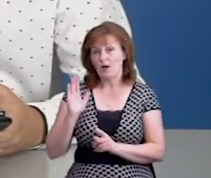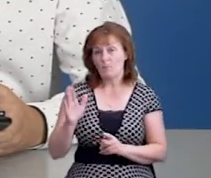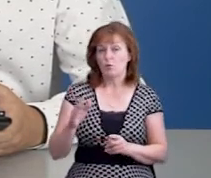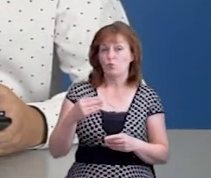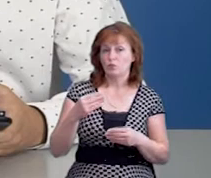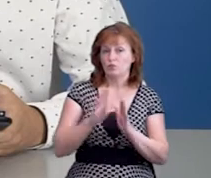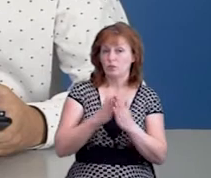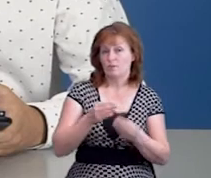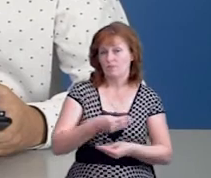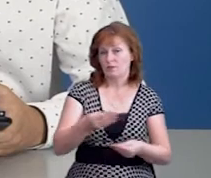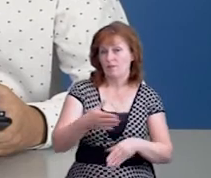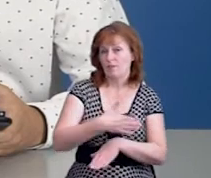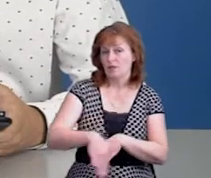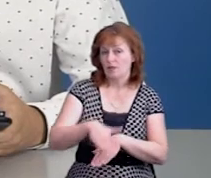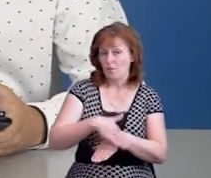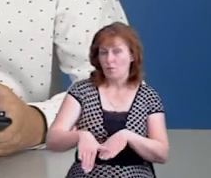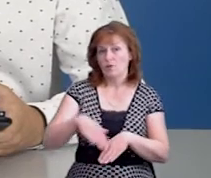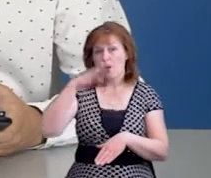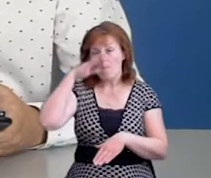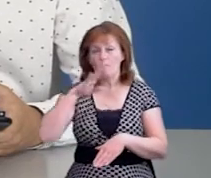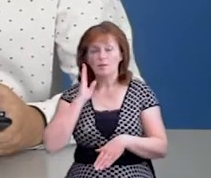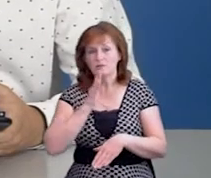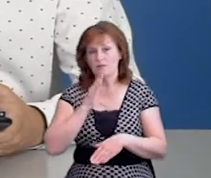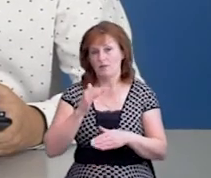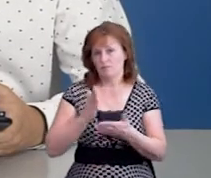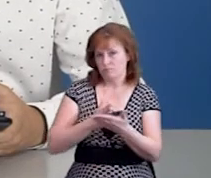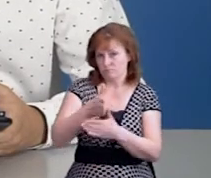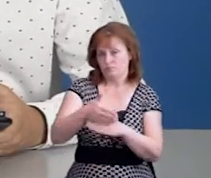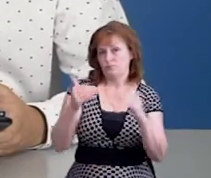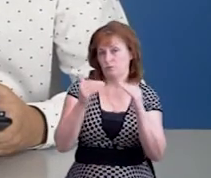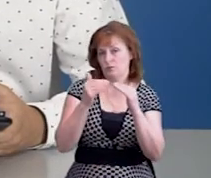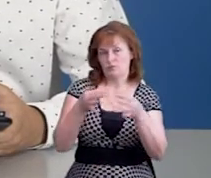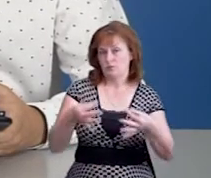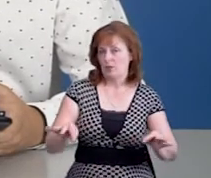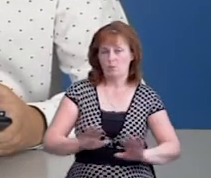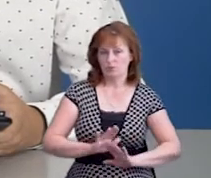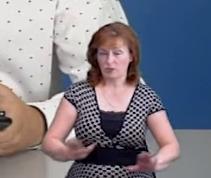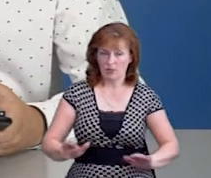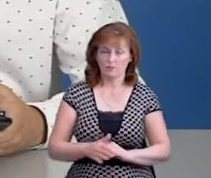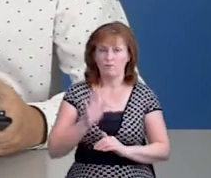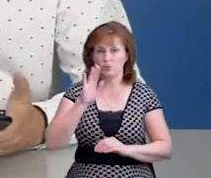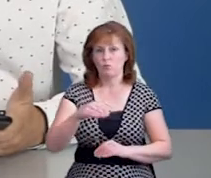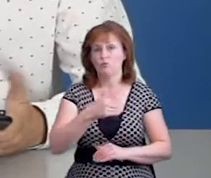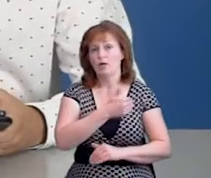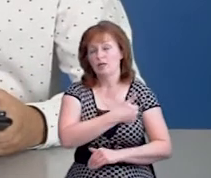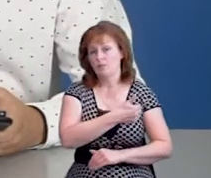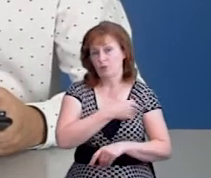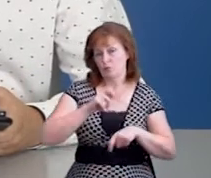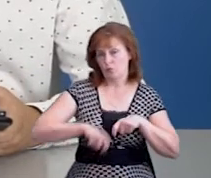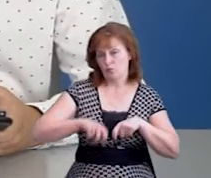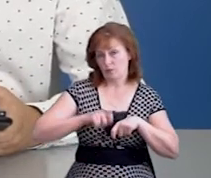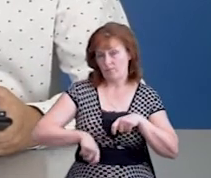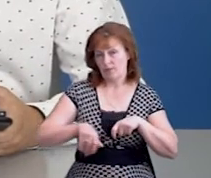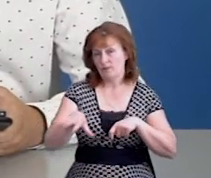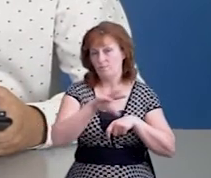на вулиці, до школи учнів та батьків не пускатимуть. Мірятимуть температуру вчителям та працівникам школи. Далі про те,